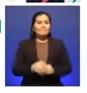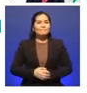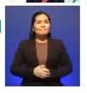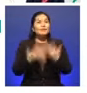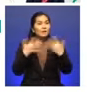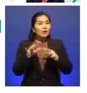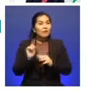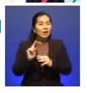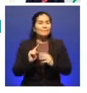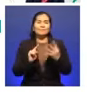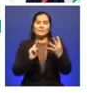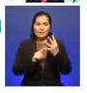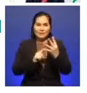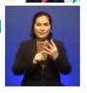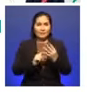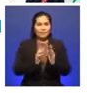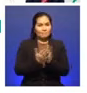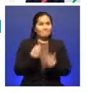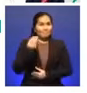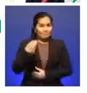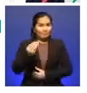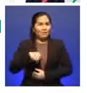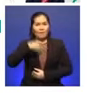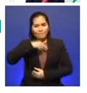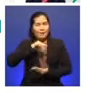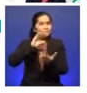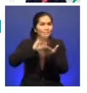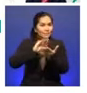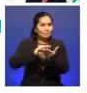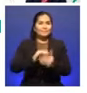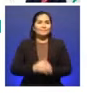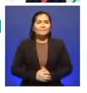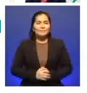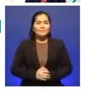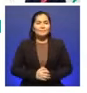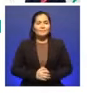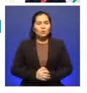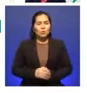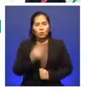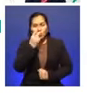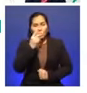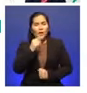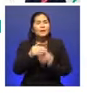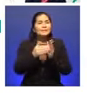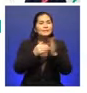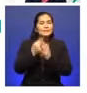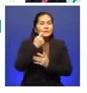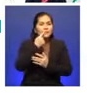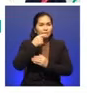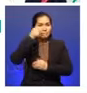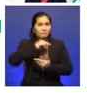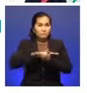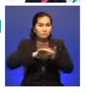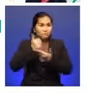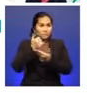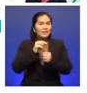จกแบบค่ะเป็นแบบบันทึกการแปรงฟันแล้วก็แบบต วัติสียอมผ้าฟันให้กับกลุ่มแกนนำไป